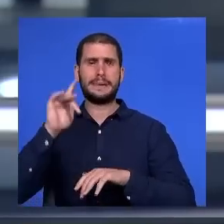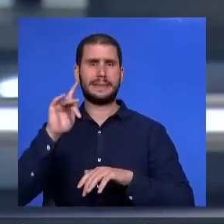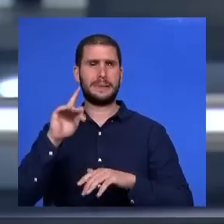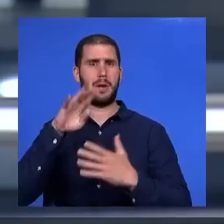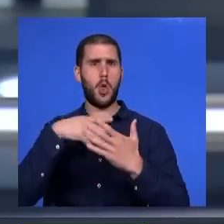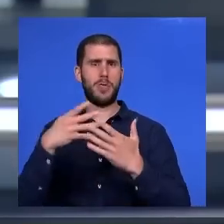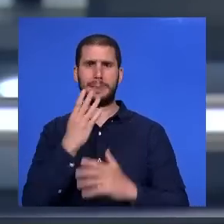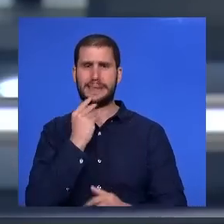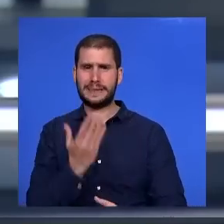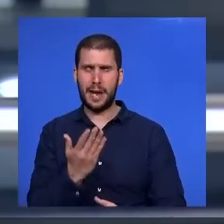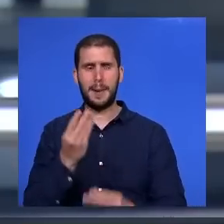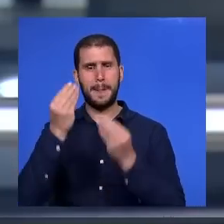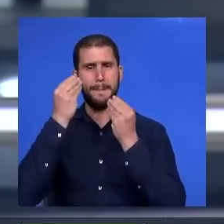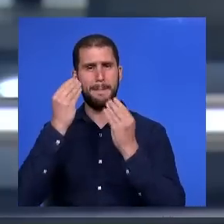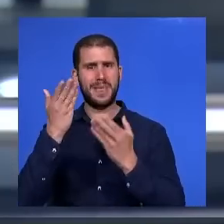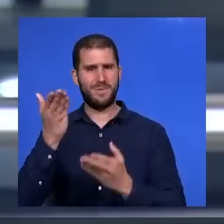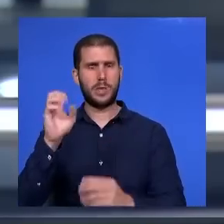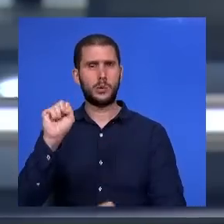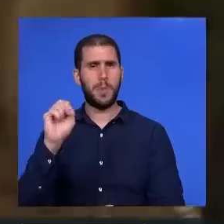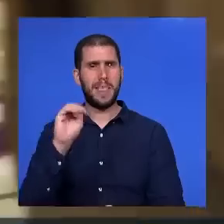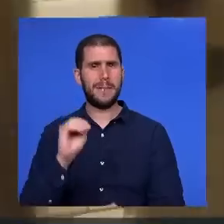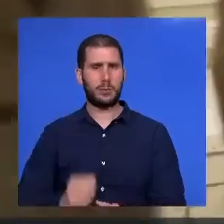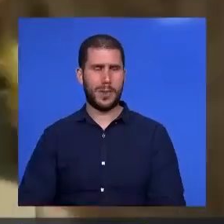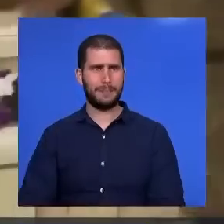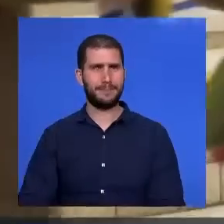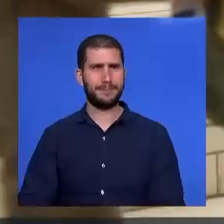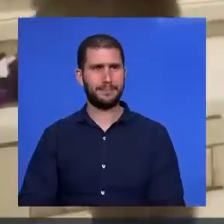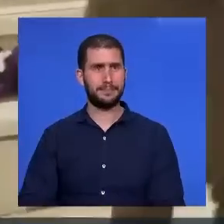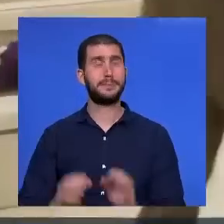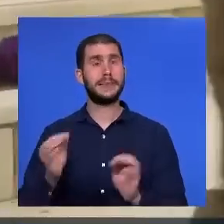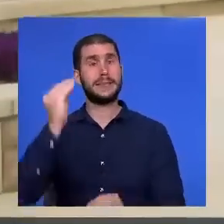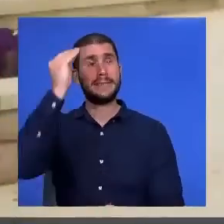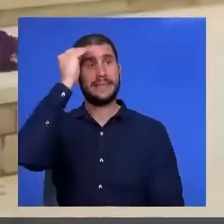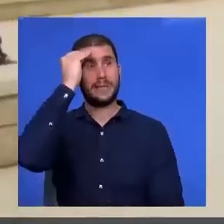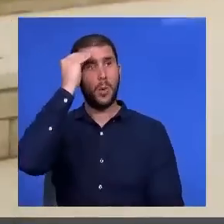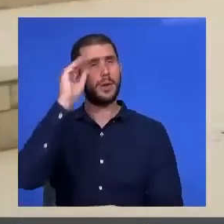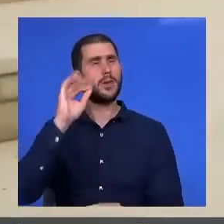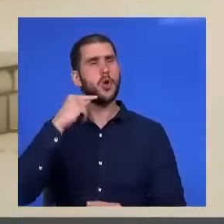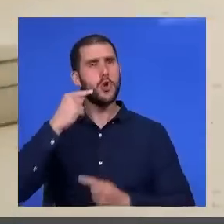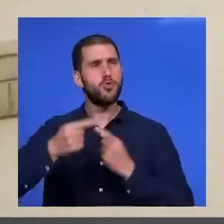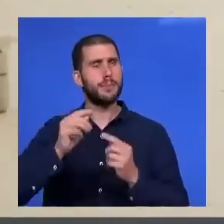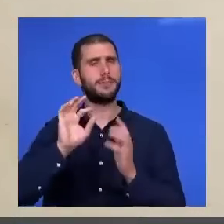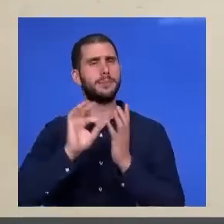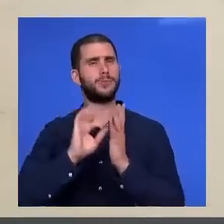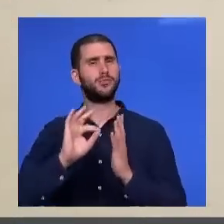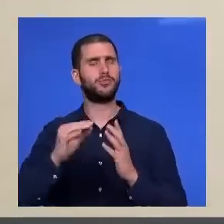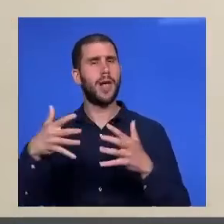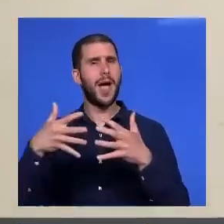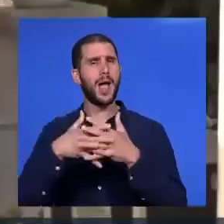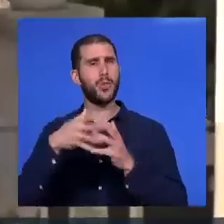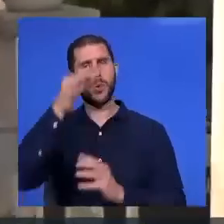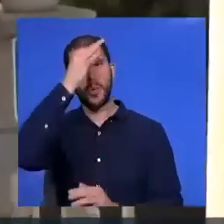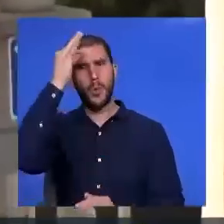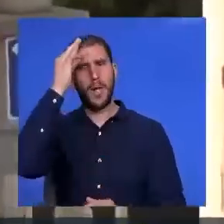הישראלי, בדיווח של סולימן מסוודה. טקסי יום הזיכרון שעומדים בכל שנה בסימן של אחדות הגורל וזכר